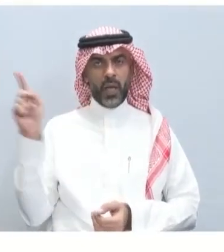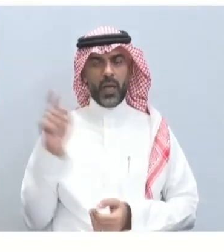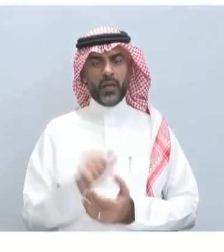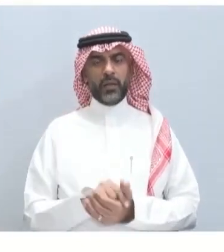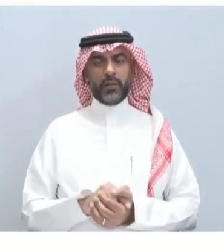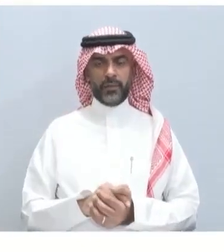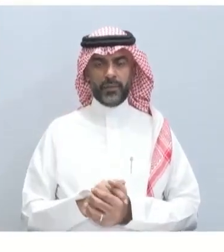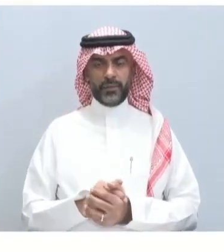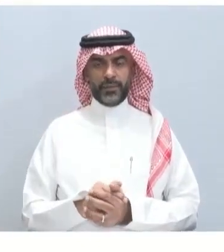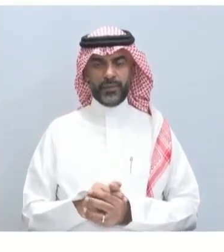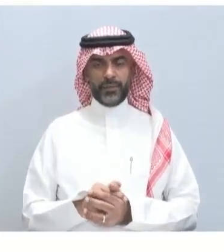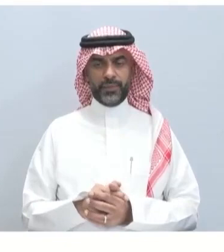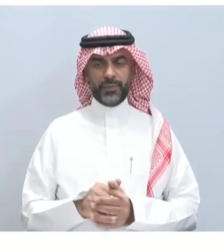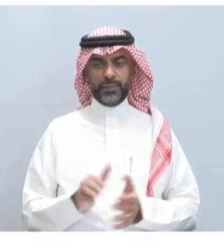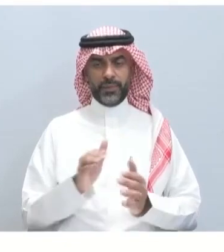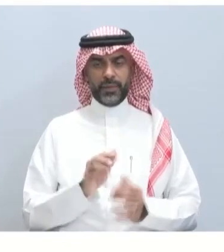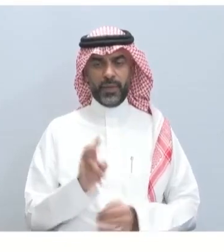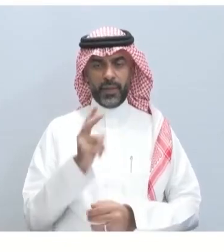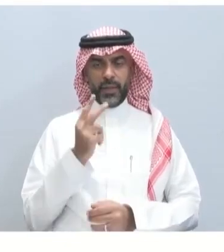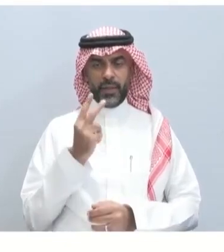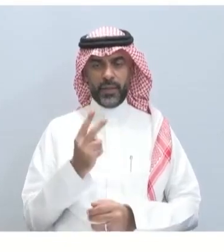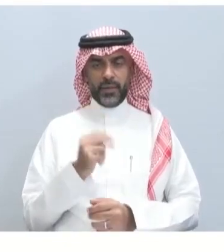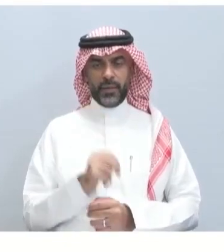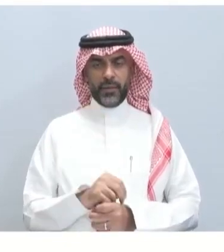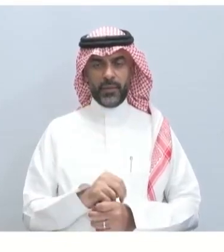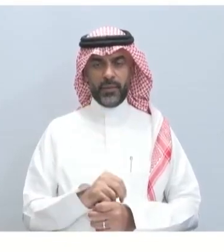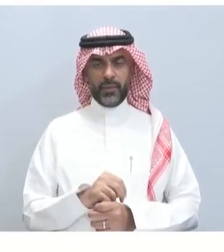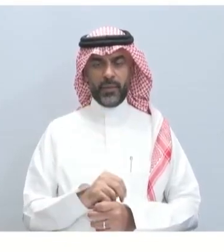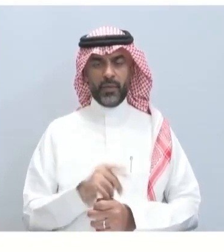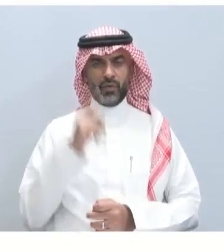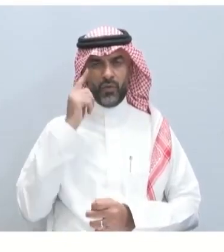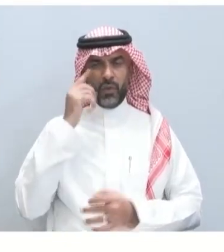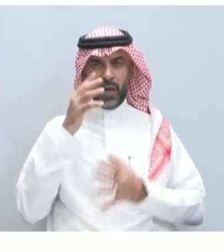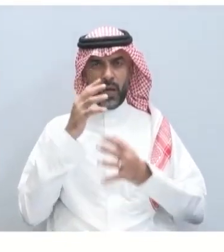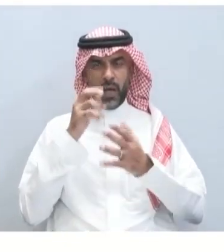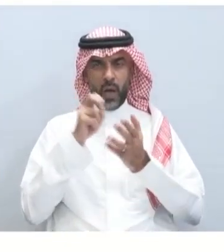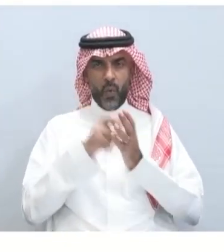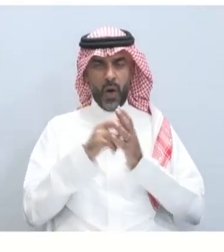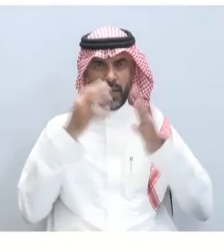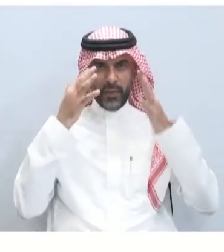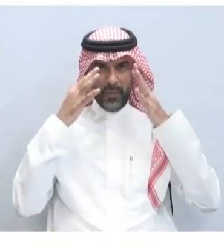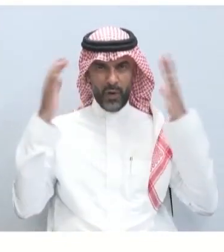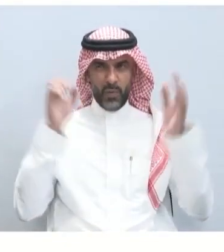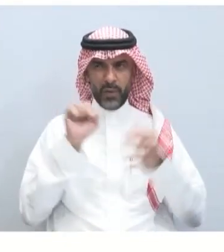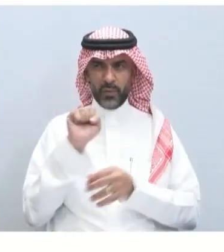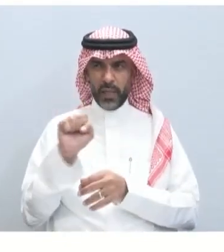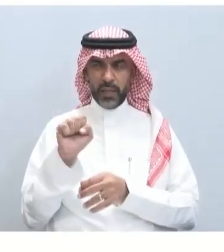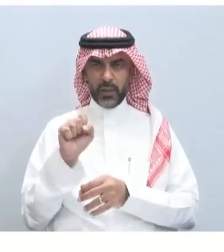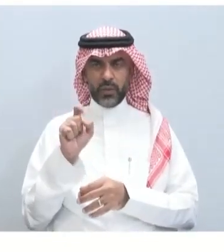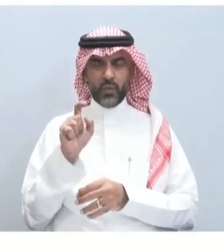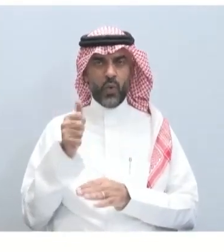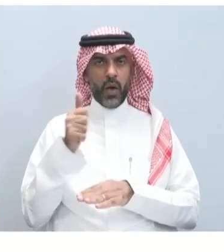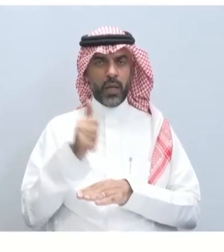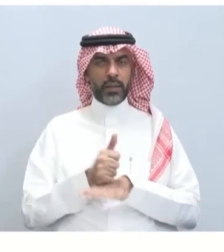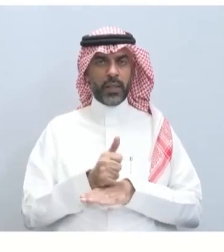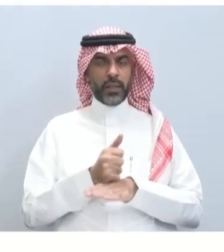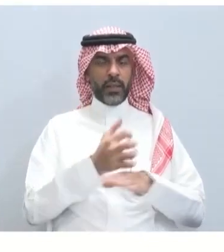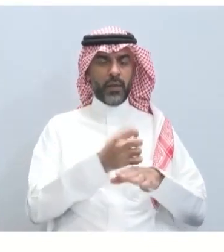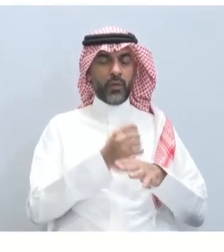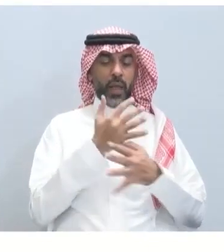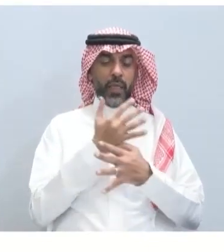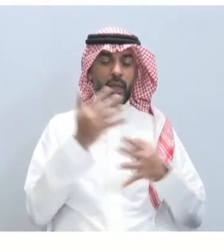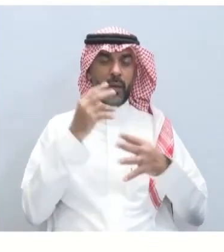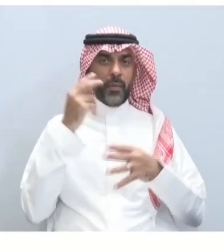صحيحه تعد قواعد المعلومات المتخصصه مرجعا اساسيا لكثير من العلوم